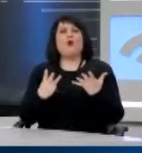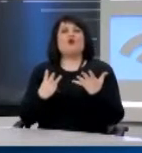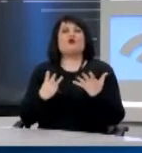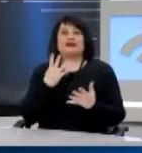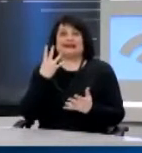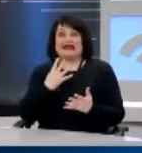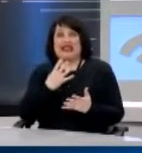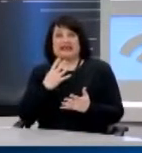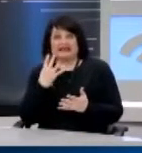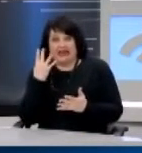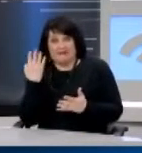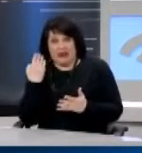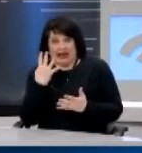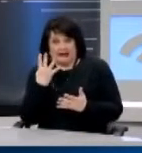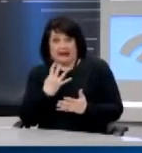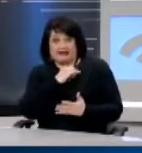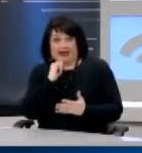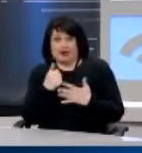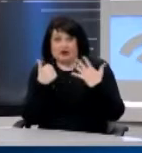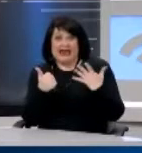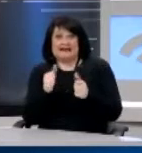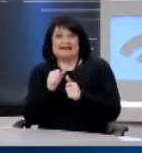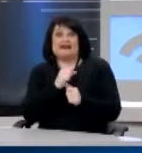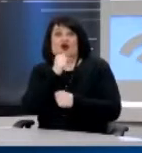χρόνια για την υιοθέτηση ενός παιδιού.